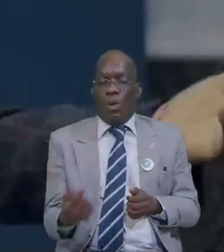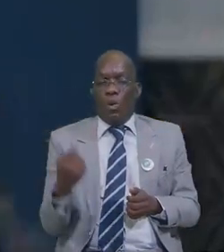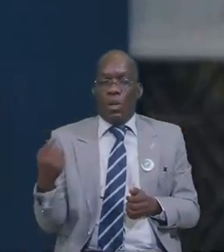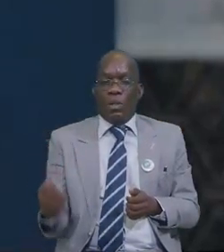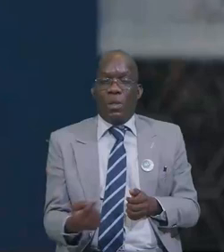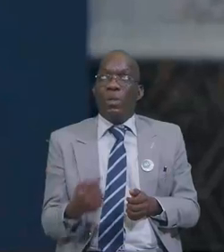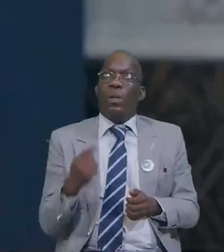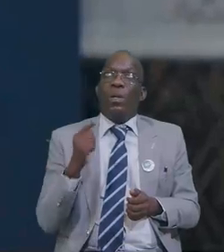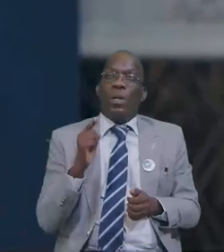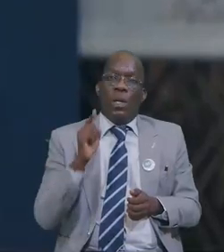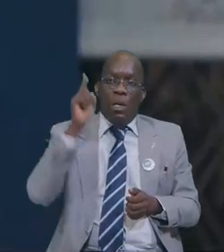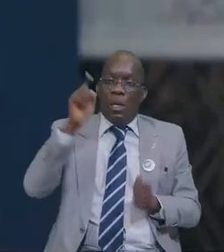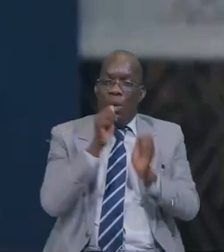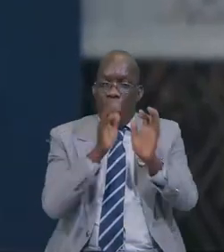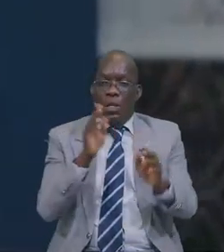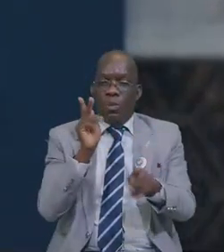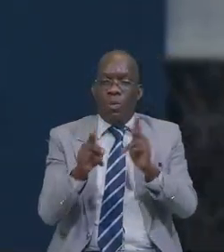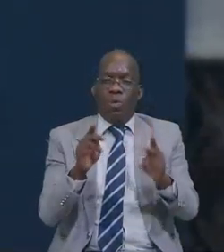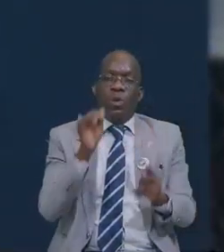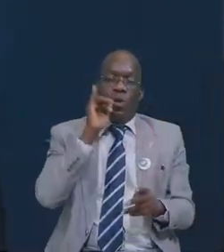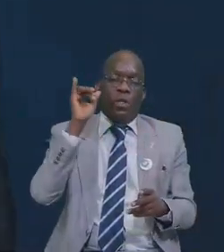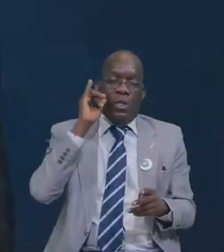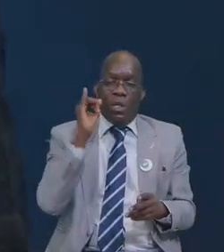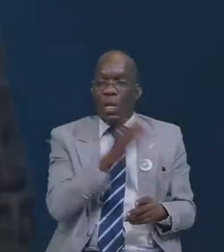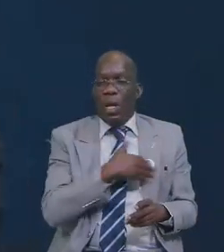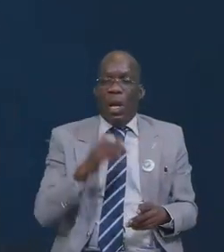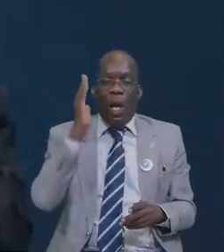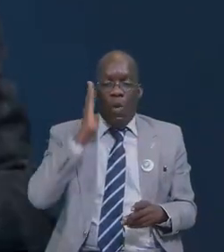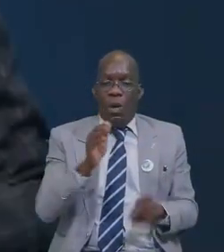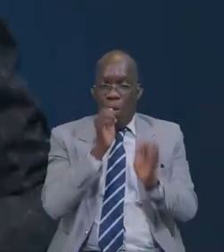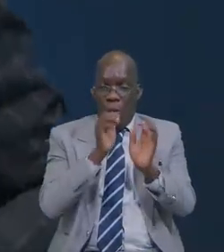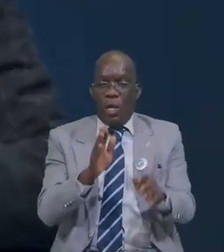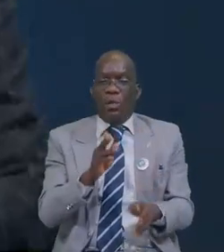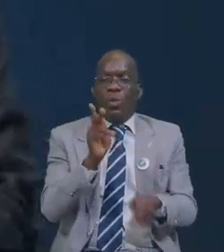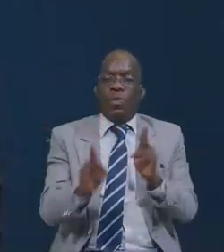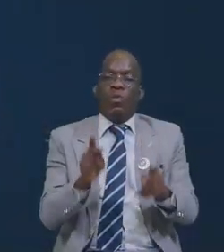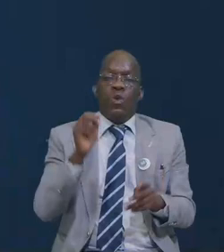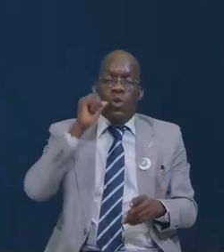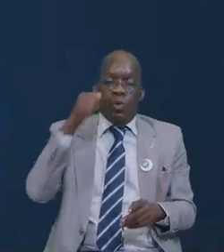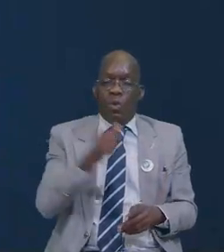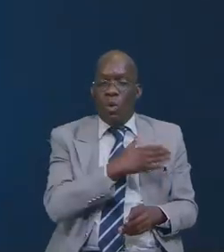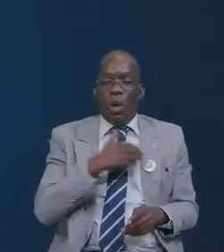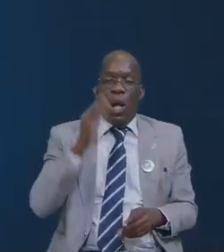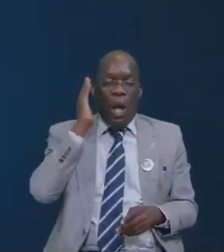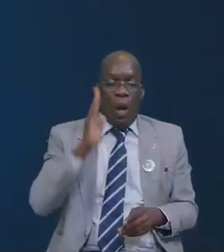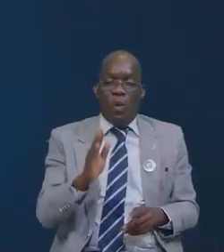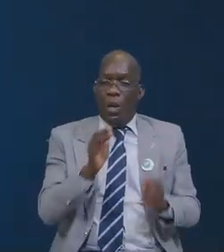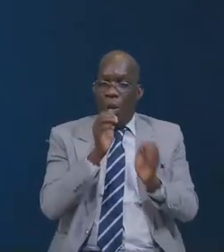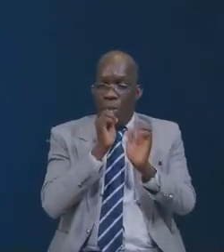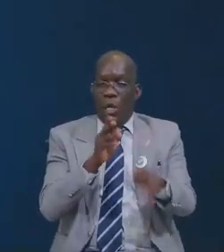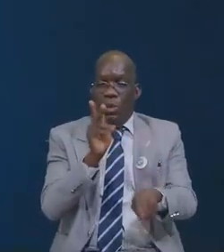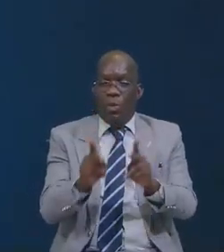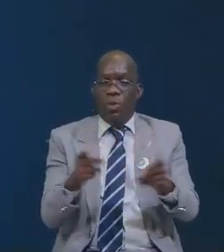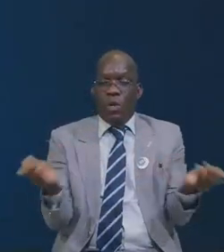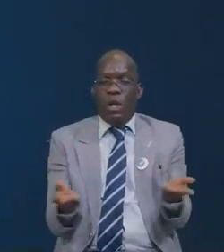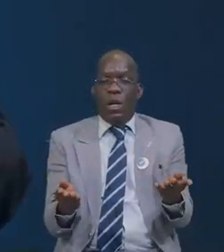toujours. Il a béni les gens hier et il va bénir les gens demain. Et il bénit les gens, ceux